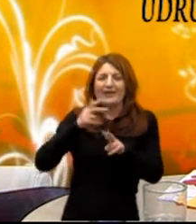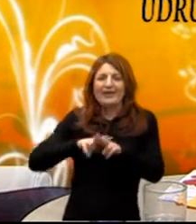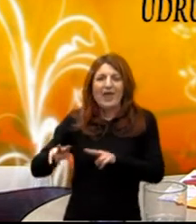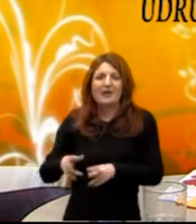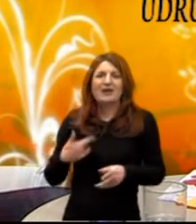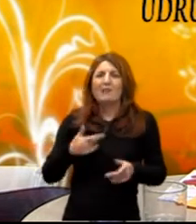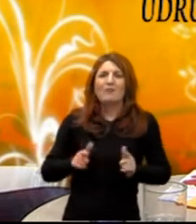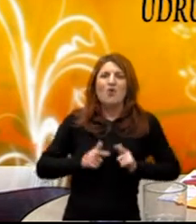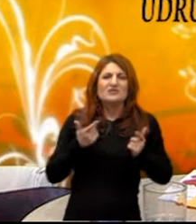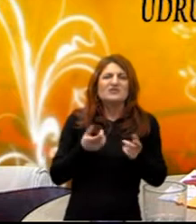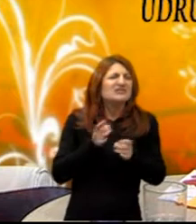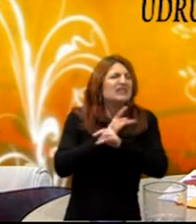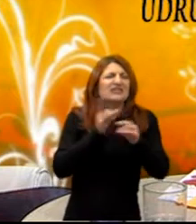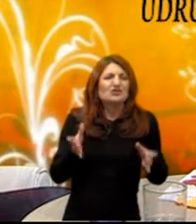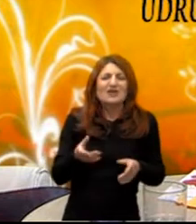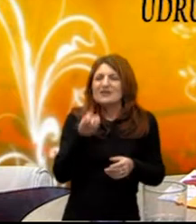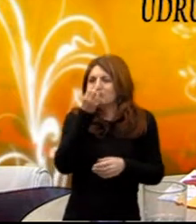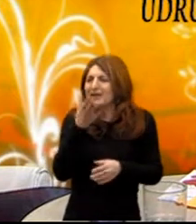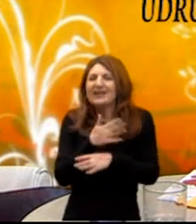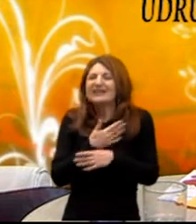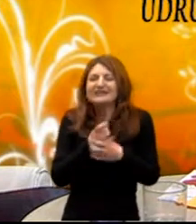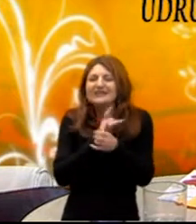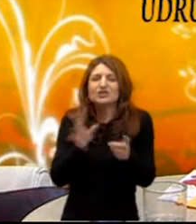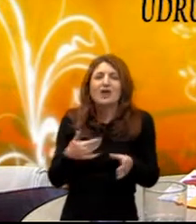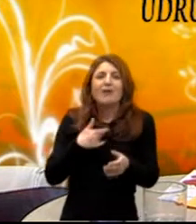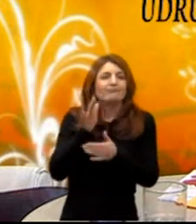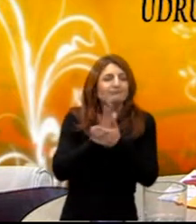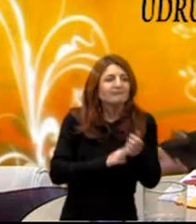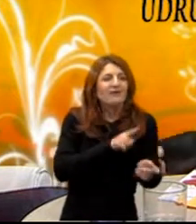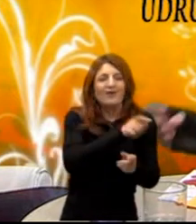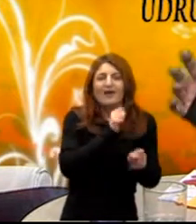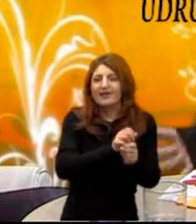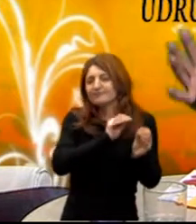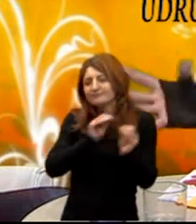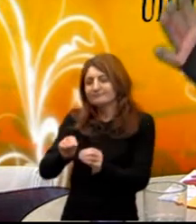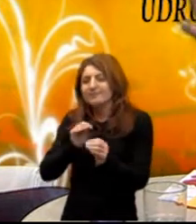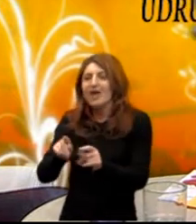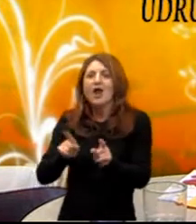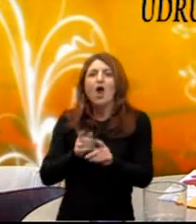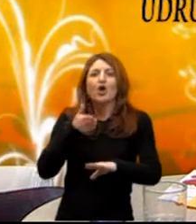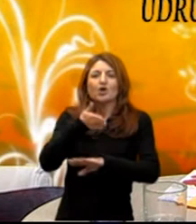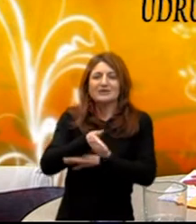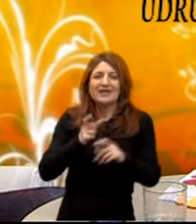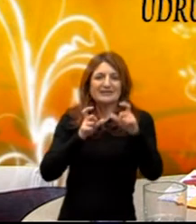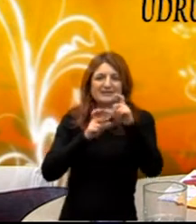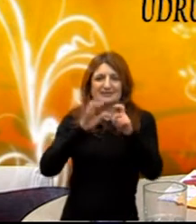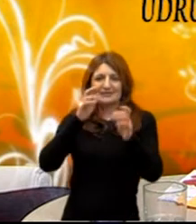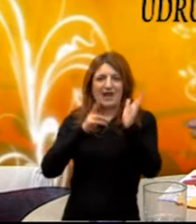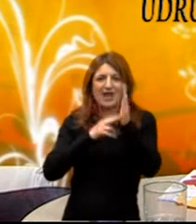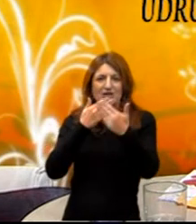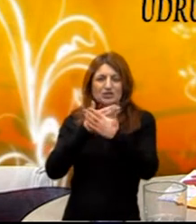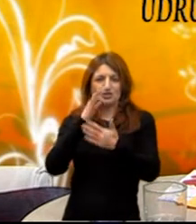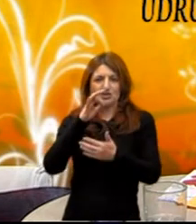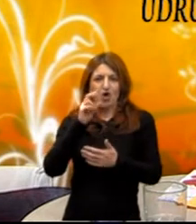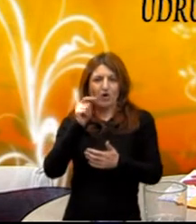niti osjećaj za biljku, niti za ništa. Vi u stvari to radite kroz tu takozvanu senzorne motoričke vježbe. Da, da.